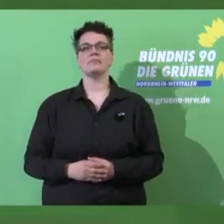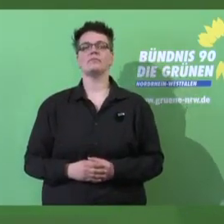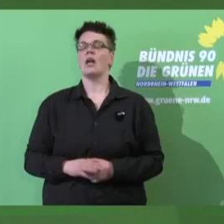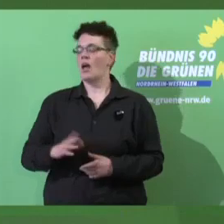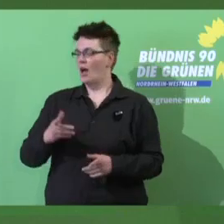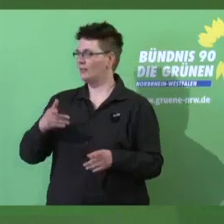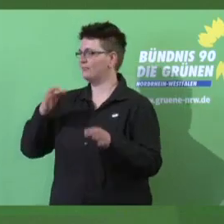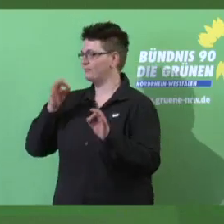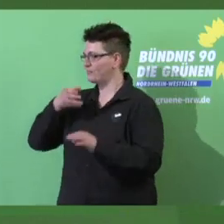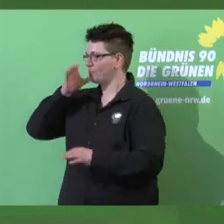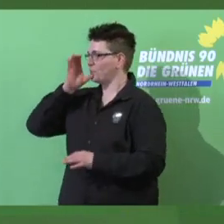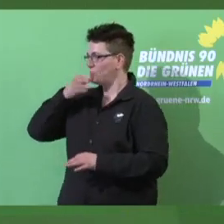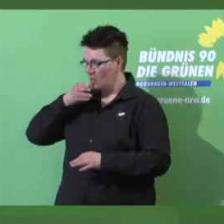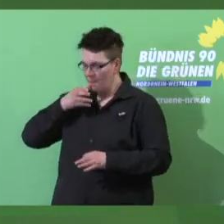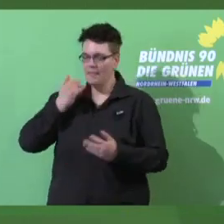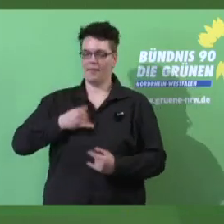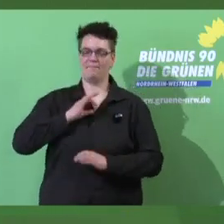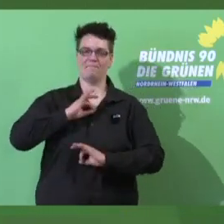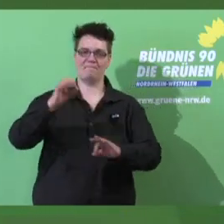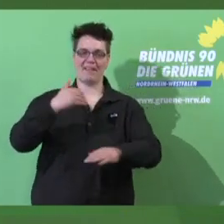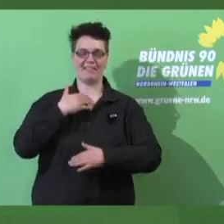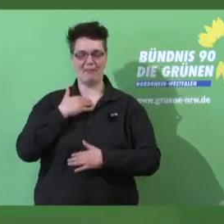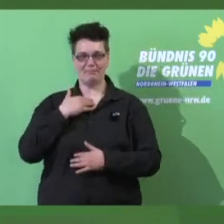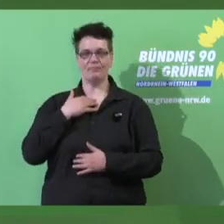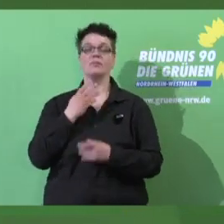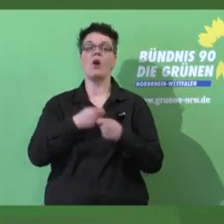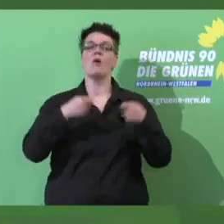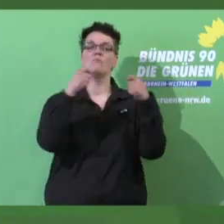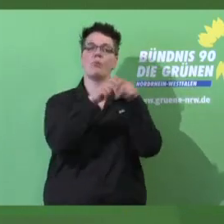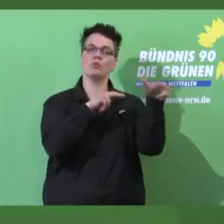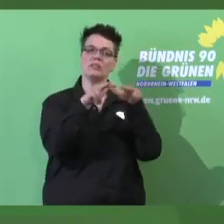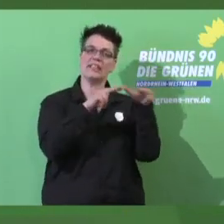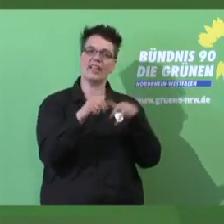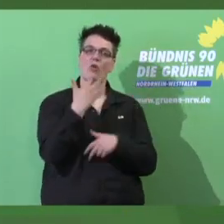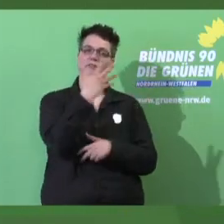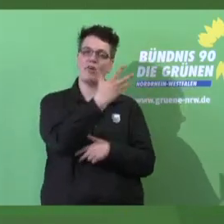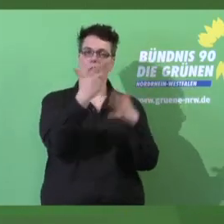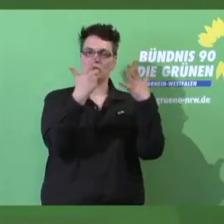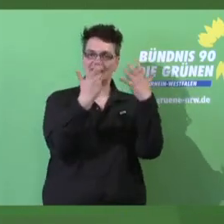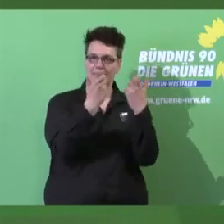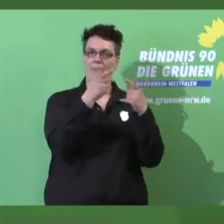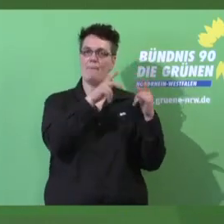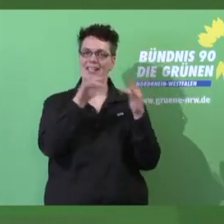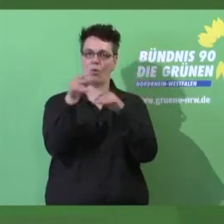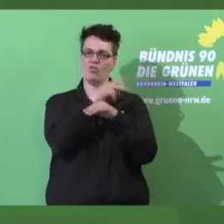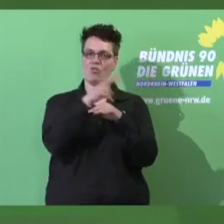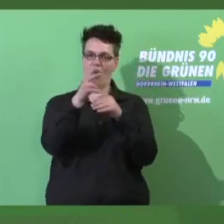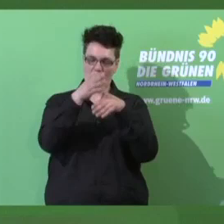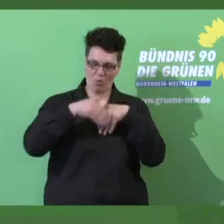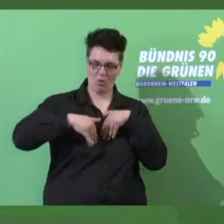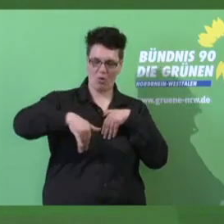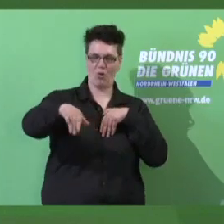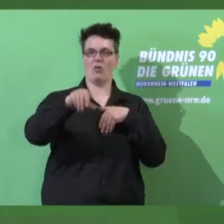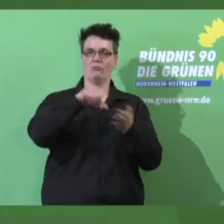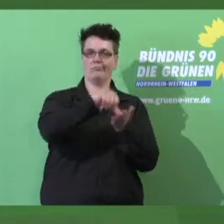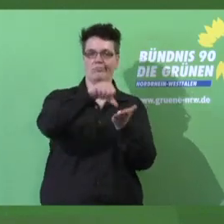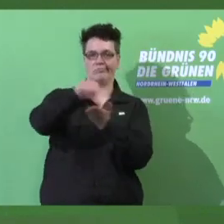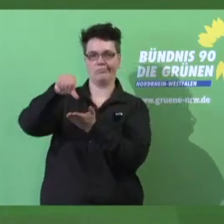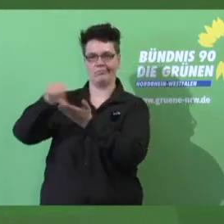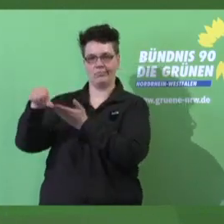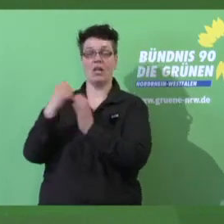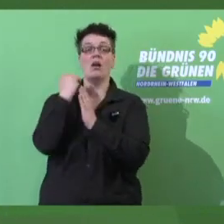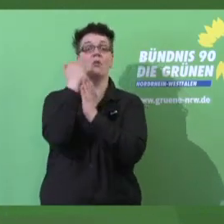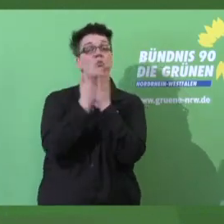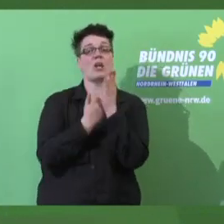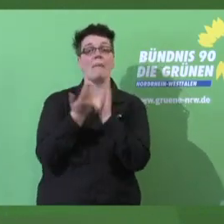Gut, das ist besser. Dafür gibt die Bundesregierung 75 Millionen Euro aus in den nächsten Jahren. Dieses Programm läuft 5 Jahre und